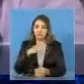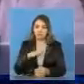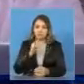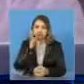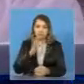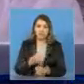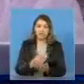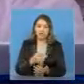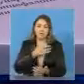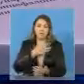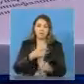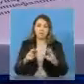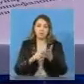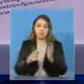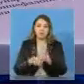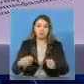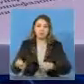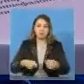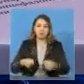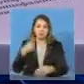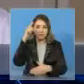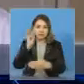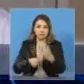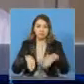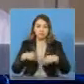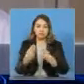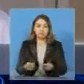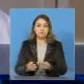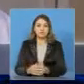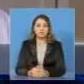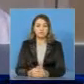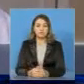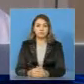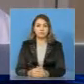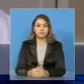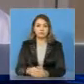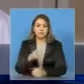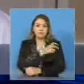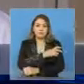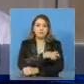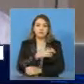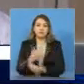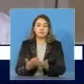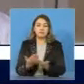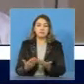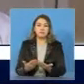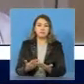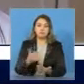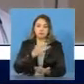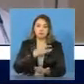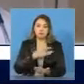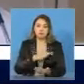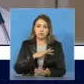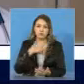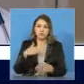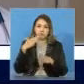Бекжановаға кардиология бөліміне жетекшілік етуді сеніммен тапсырды. Медицина енді алға жүріп, көптеген